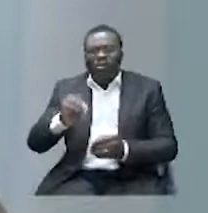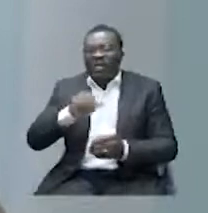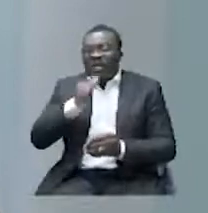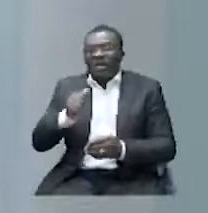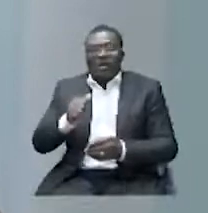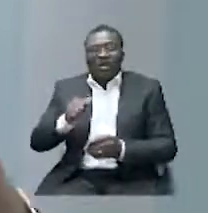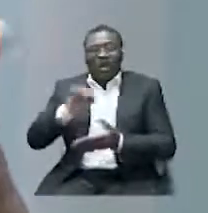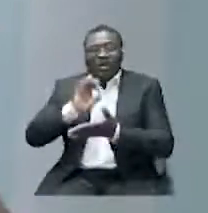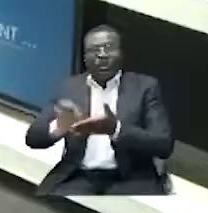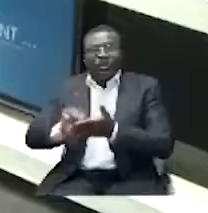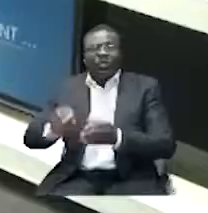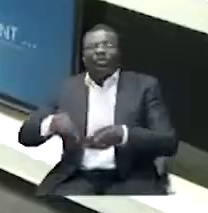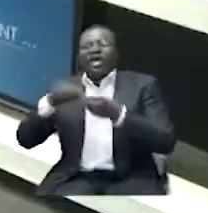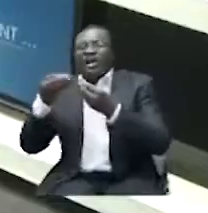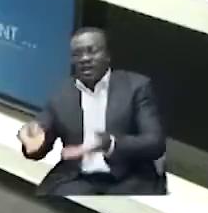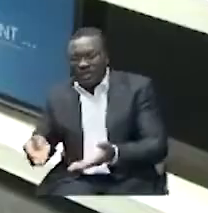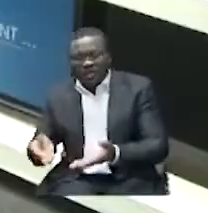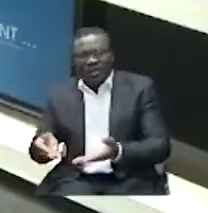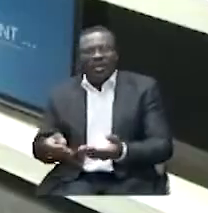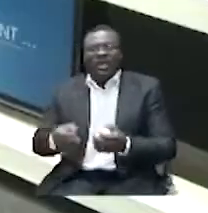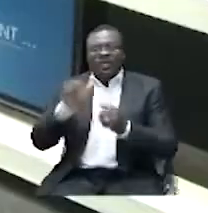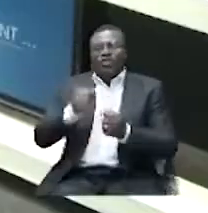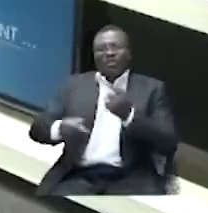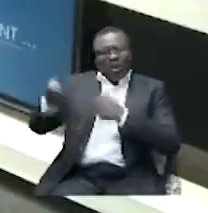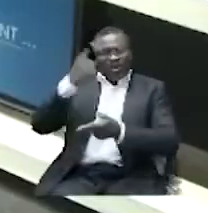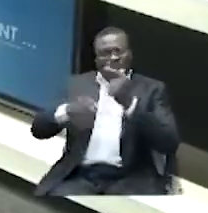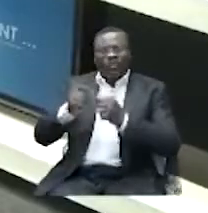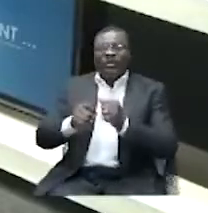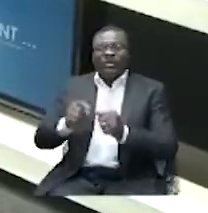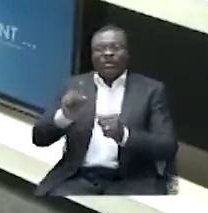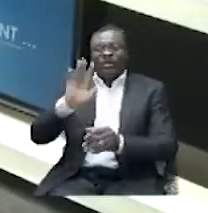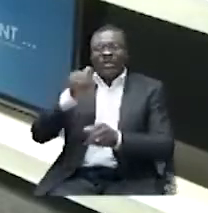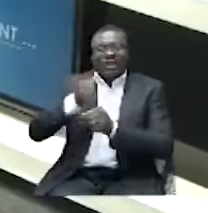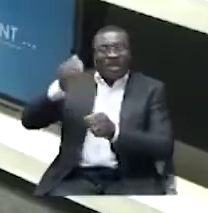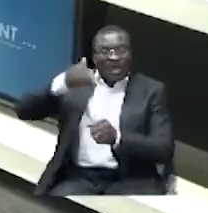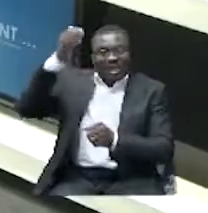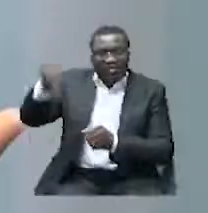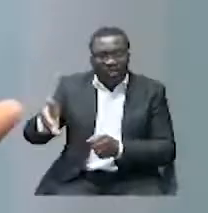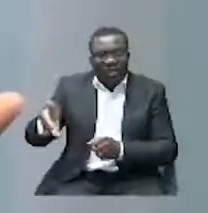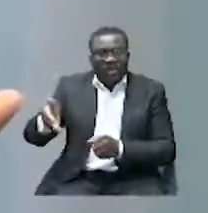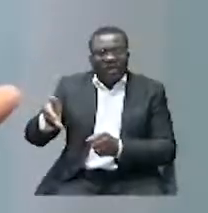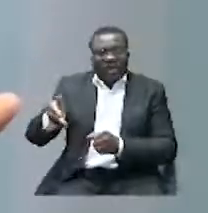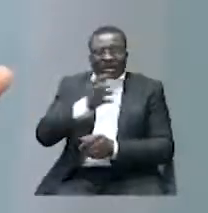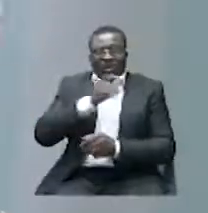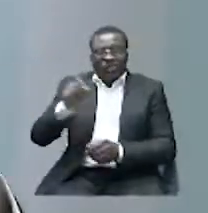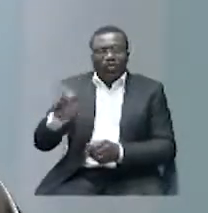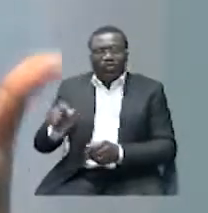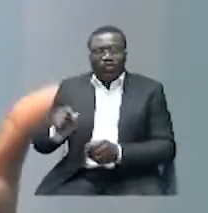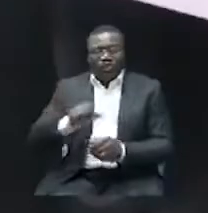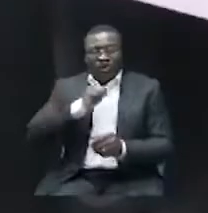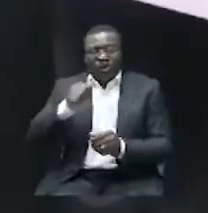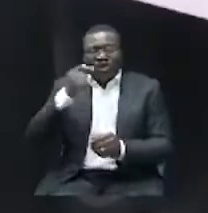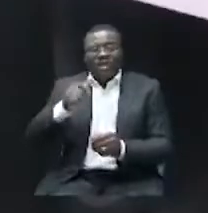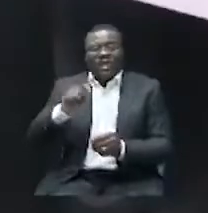qui n'a pas à retourner devant ses électeurs pour être jugé sur ses performances? Et donc certaines personnes se disent qu'un mandat